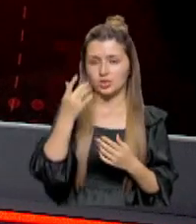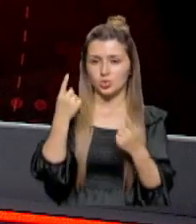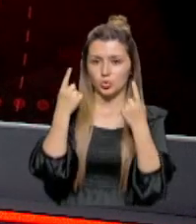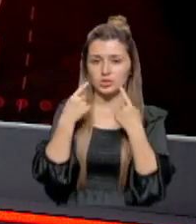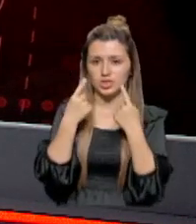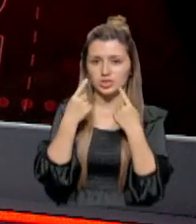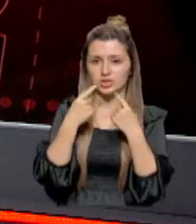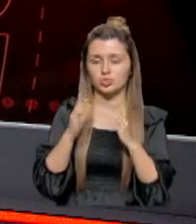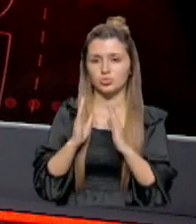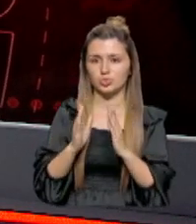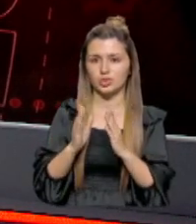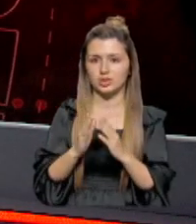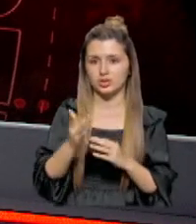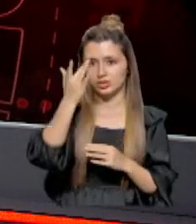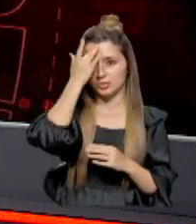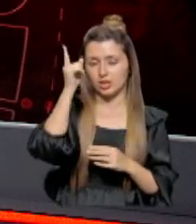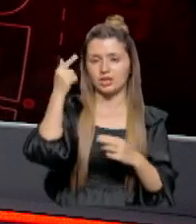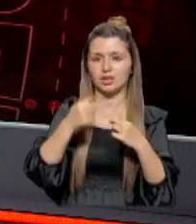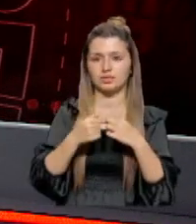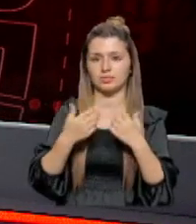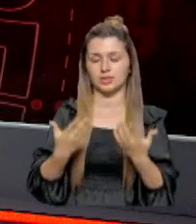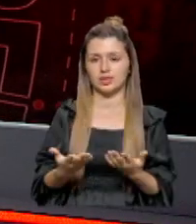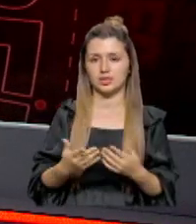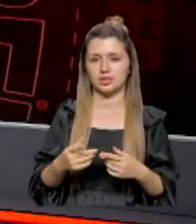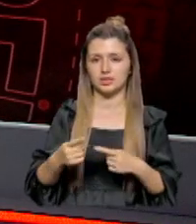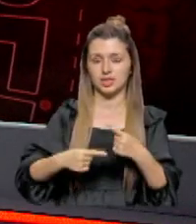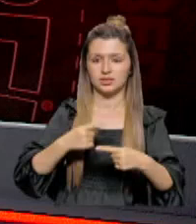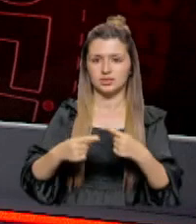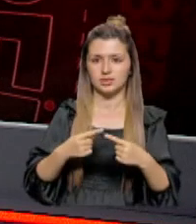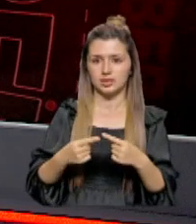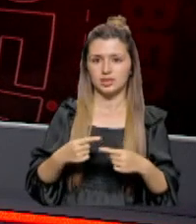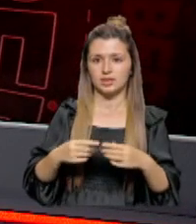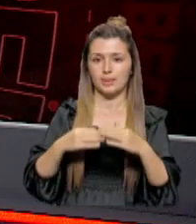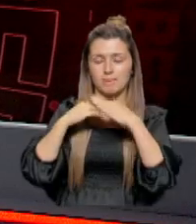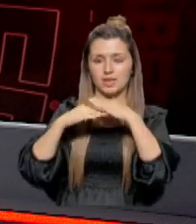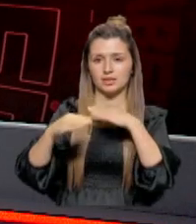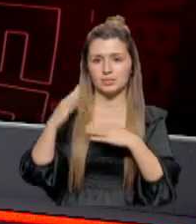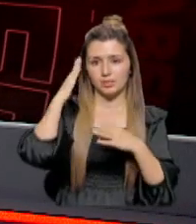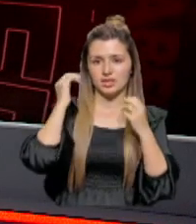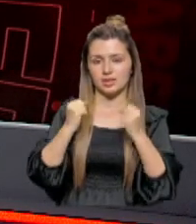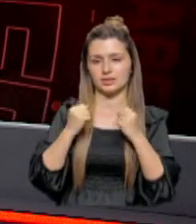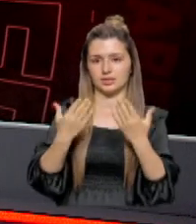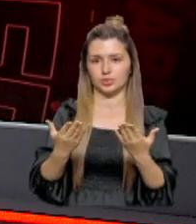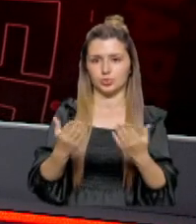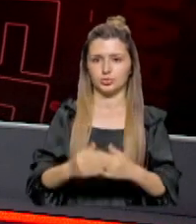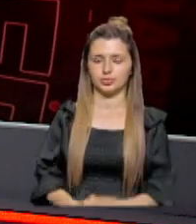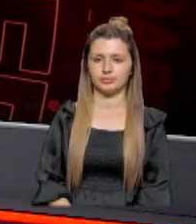dualarla uğurladı. Şehidimize Allah'tan rahmet, ailesi, yakınları ve milletimize başsağlığı